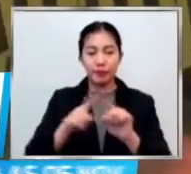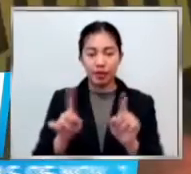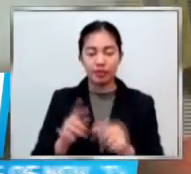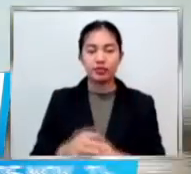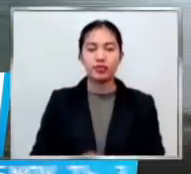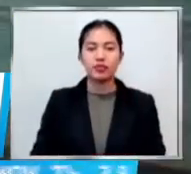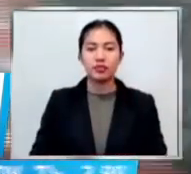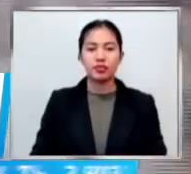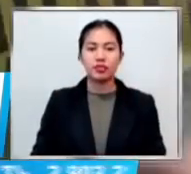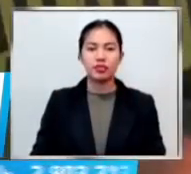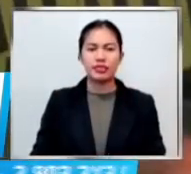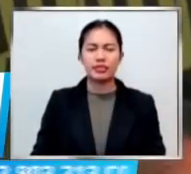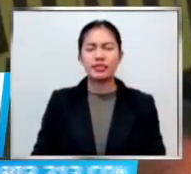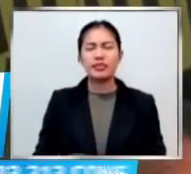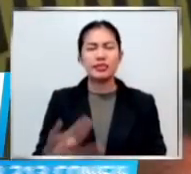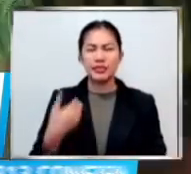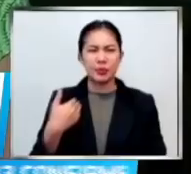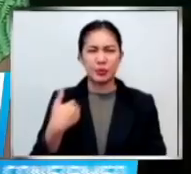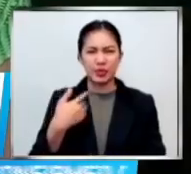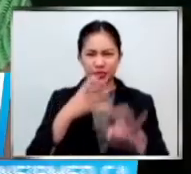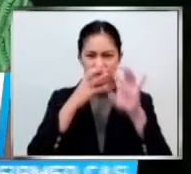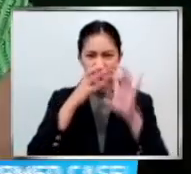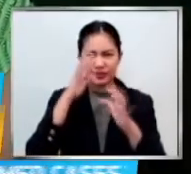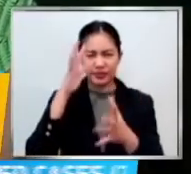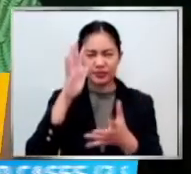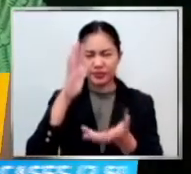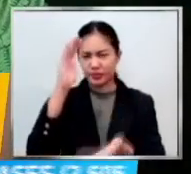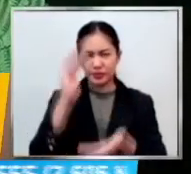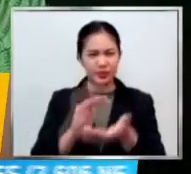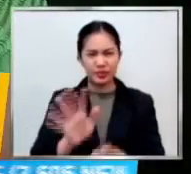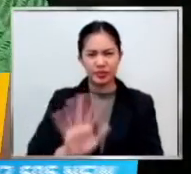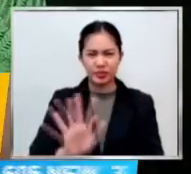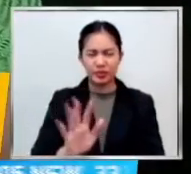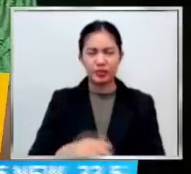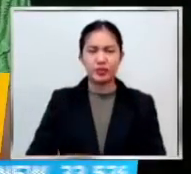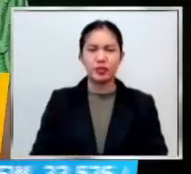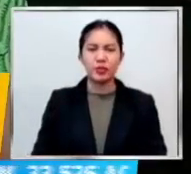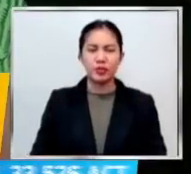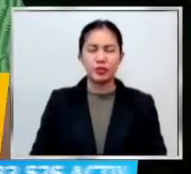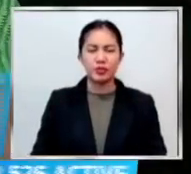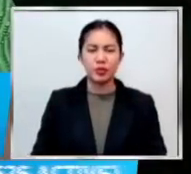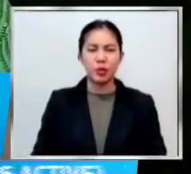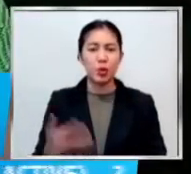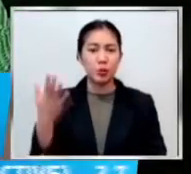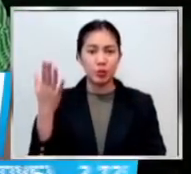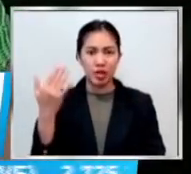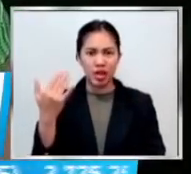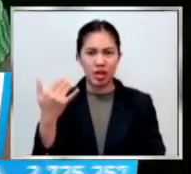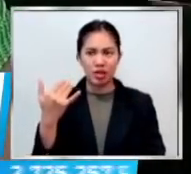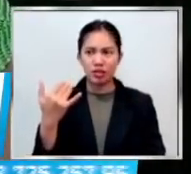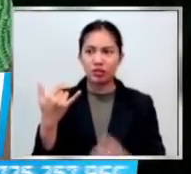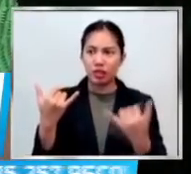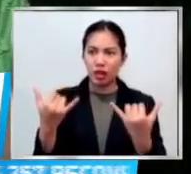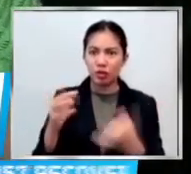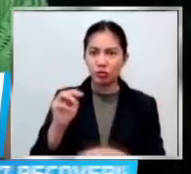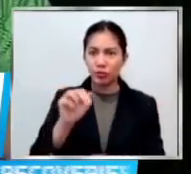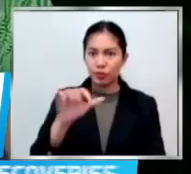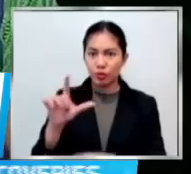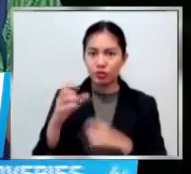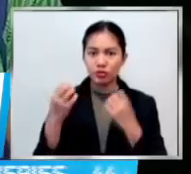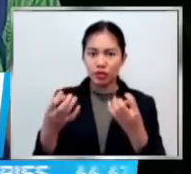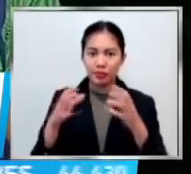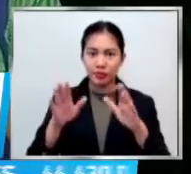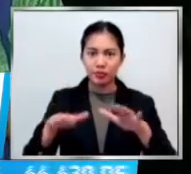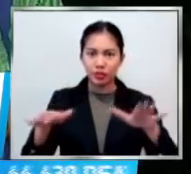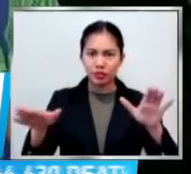Wag lang muna po. Medyo wag masyadong kasi ang mga bata nasa mall na rin po eh. Lahat ngayon nakakatakot